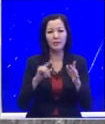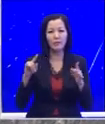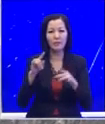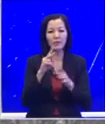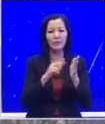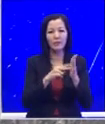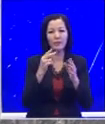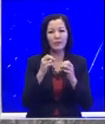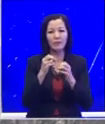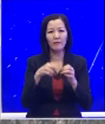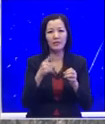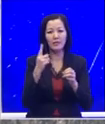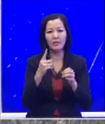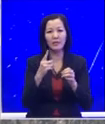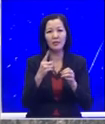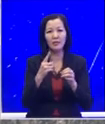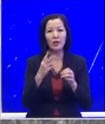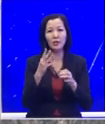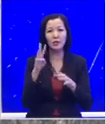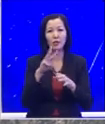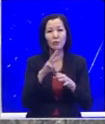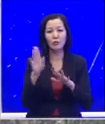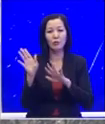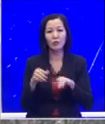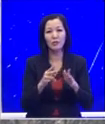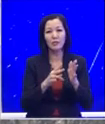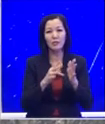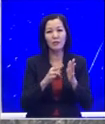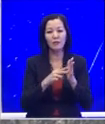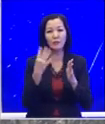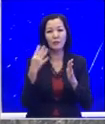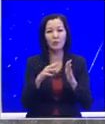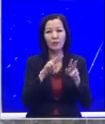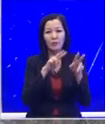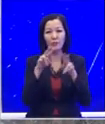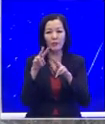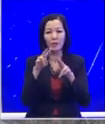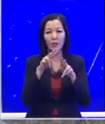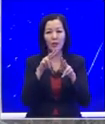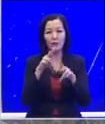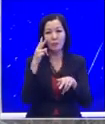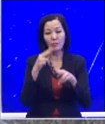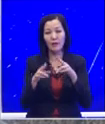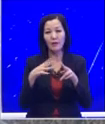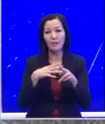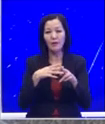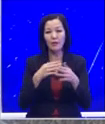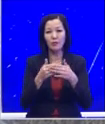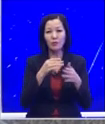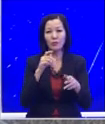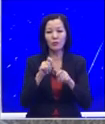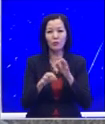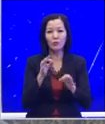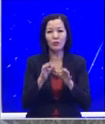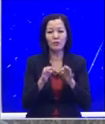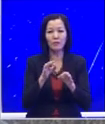7:21. Тревогу объявили спустя 4 минуты. В 7:40 самолет пропал с радаров. Министерство внутренних дел начало досудебное расследование